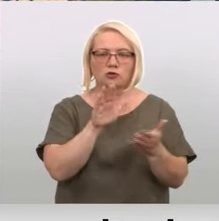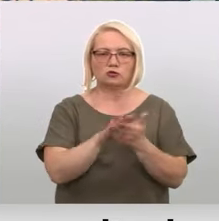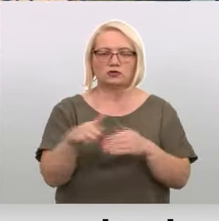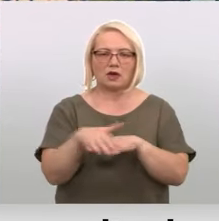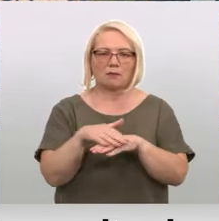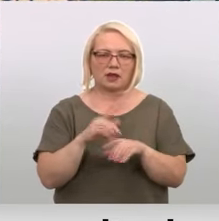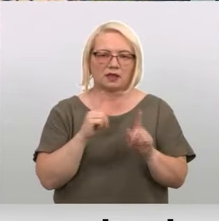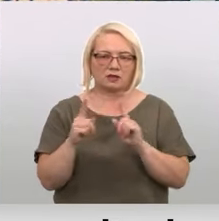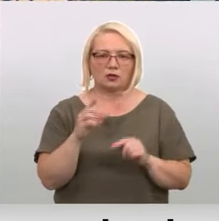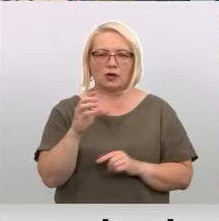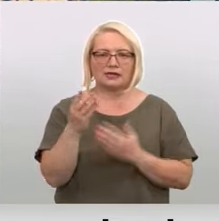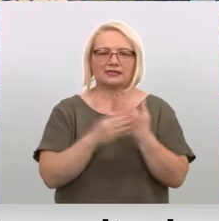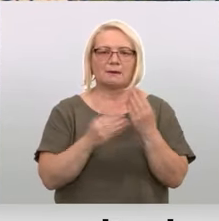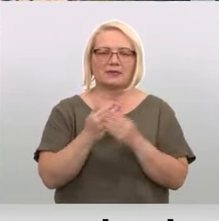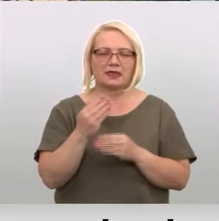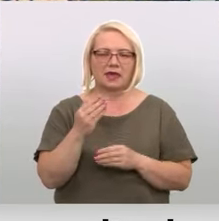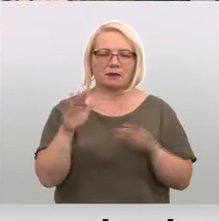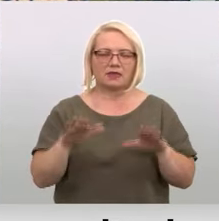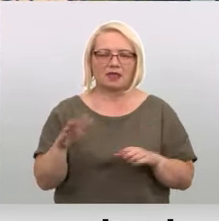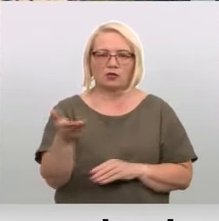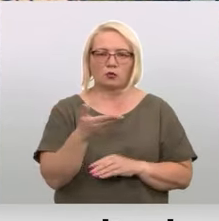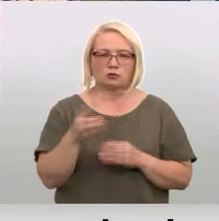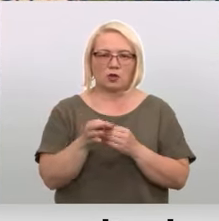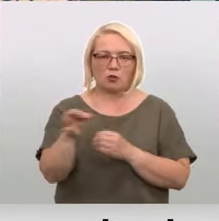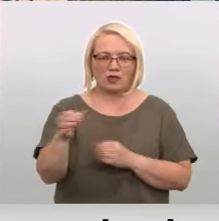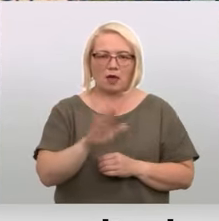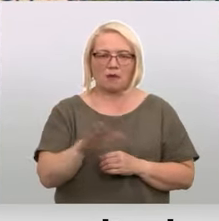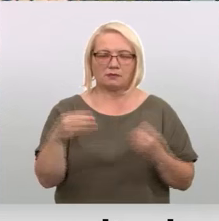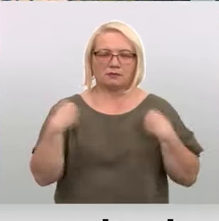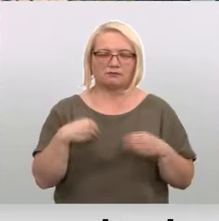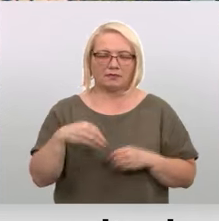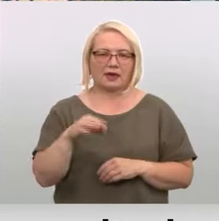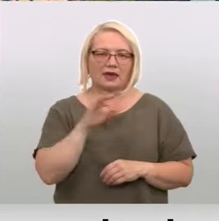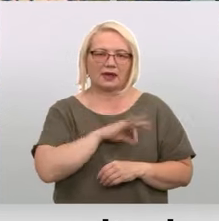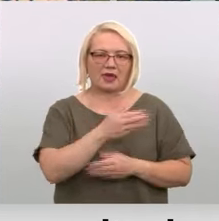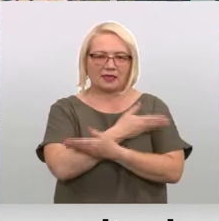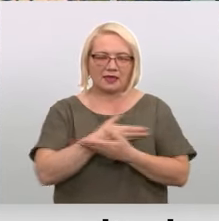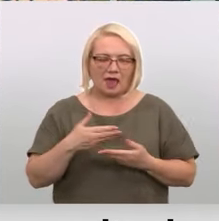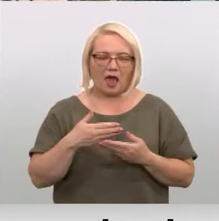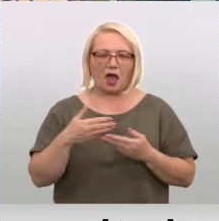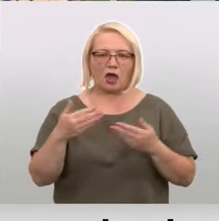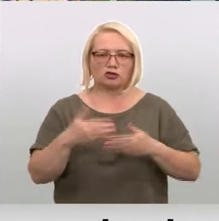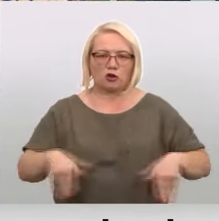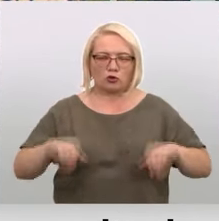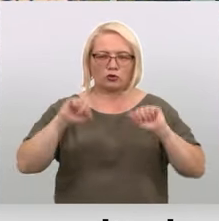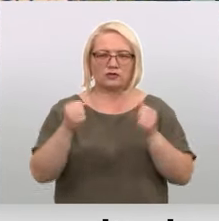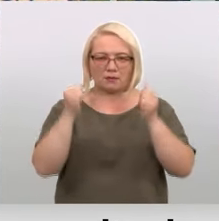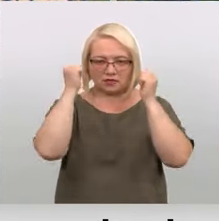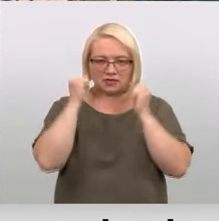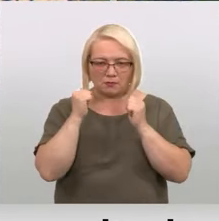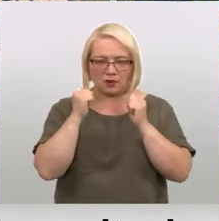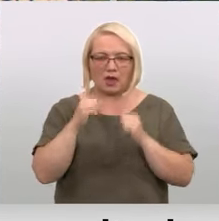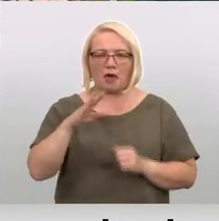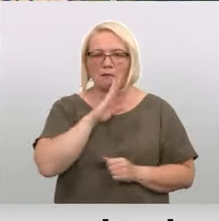transportu no Cimdeniekiem Dienvidkurzemes novadā. Bērns bija ģērbies krekliņā, šortos un ziemas cepurē. Viņas mamma bija sākusi